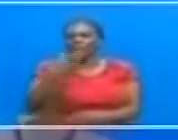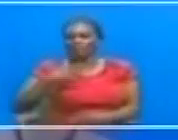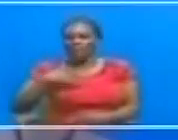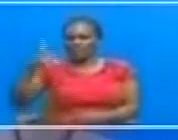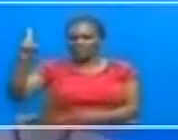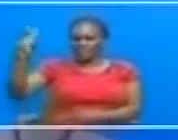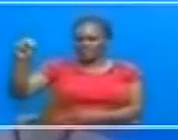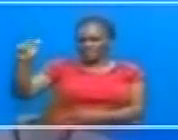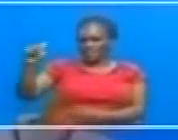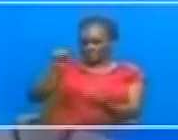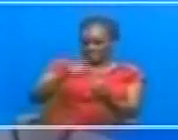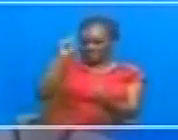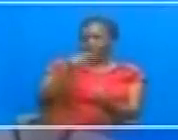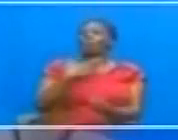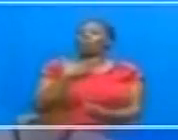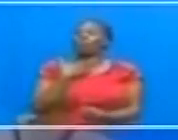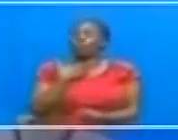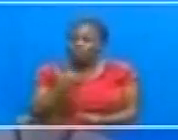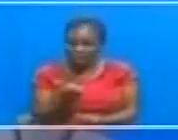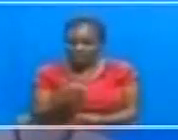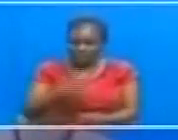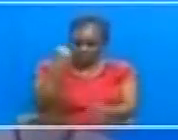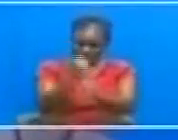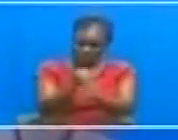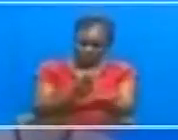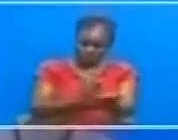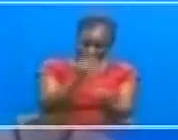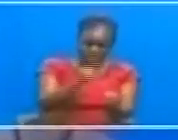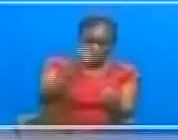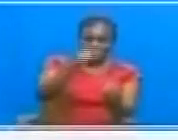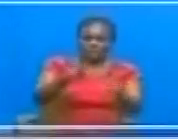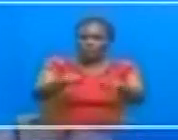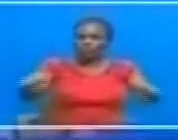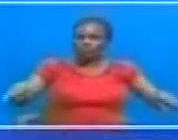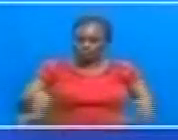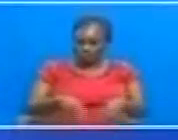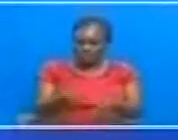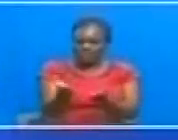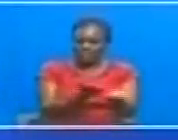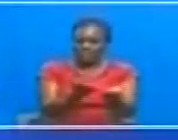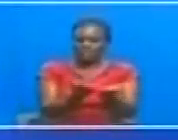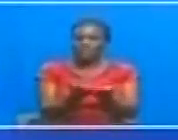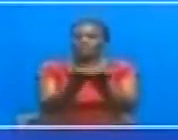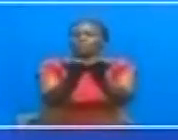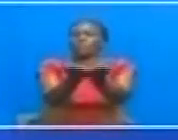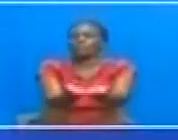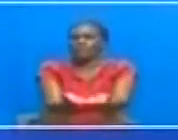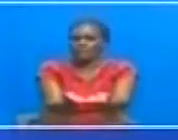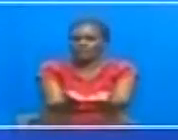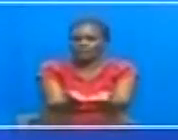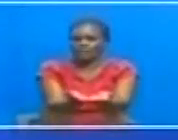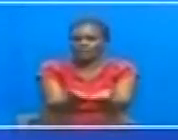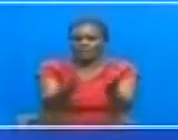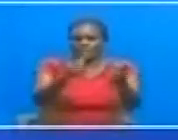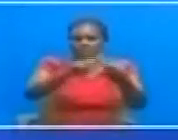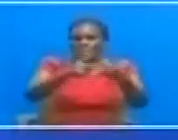si baba. Kwa hivyo tunataka kuhakikisha kwamba maabara ambayo yanatoa hii huduma zimetimiza